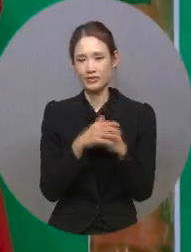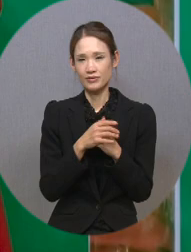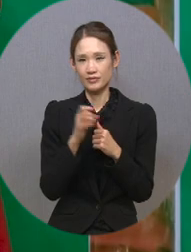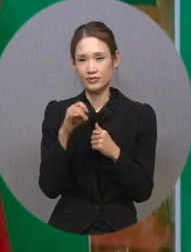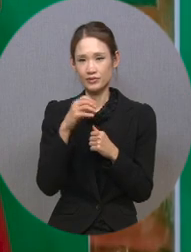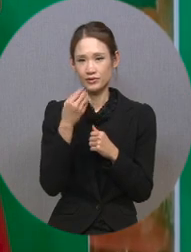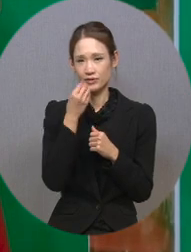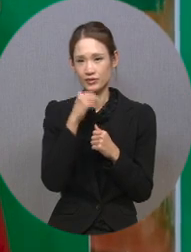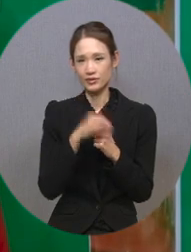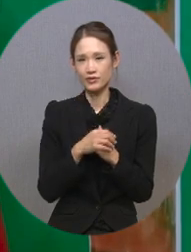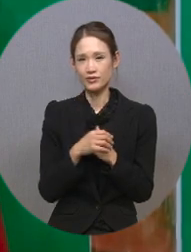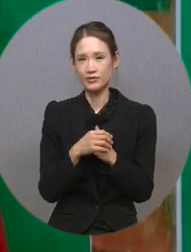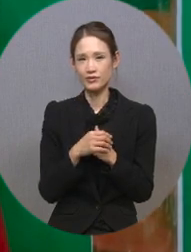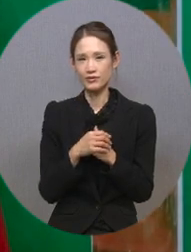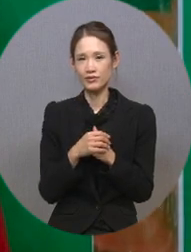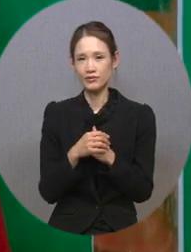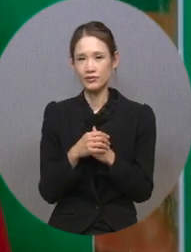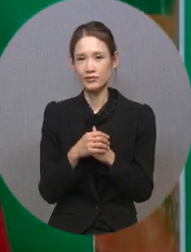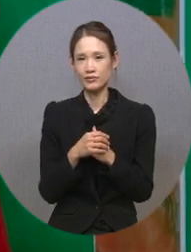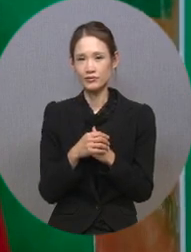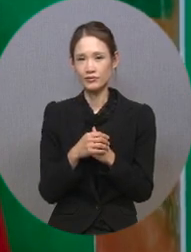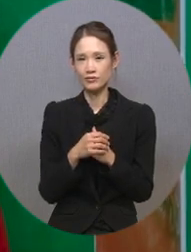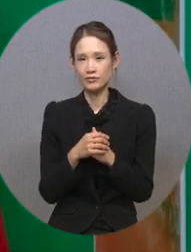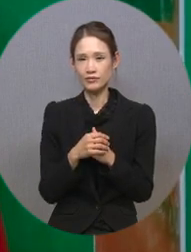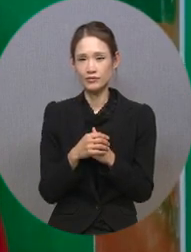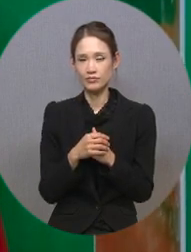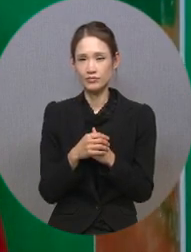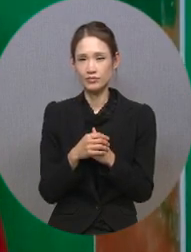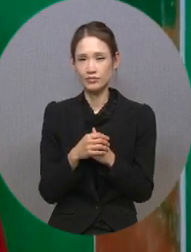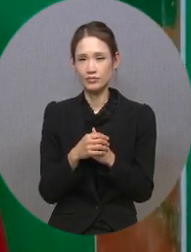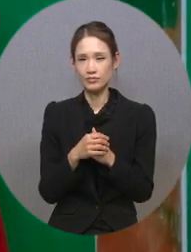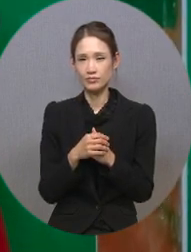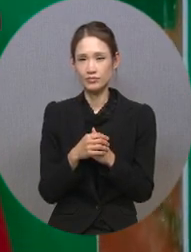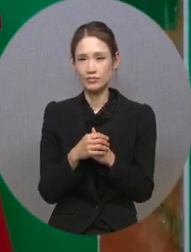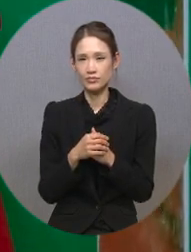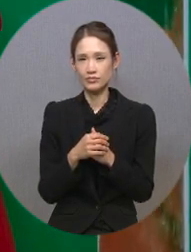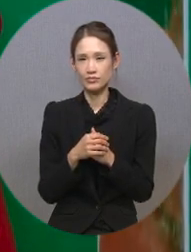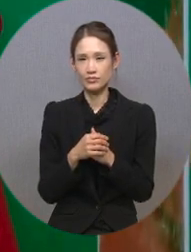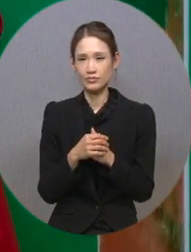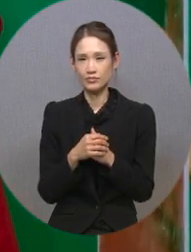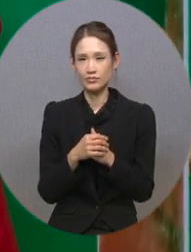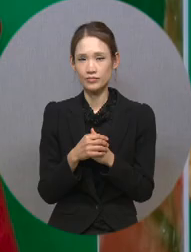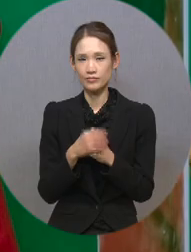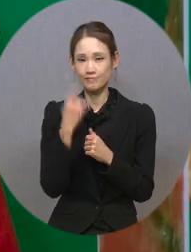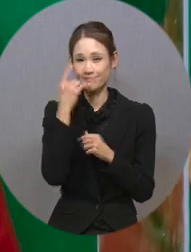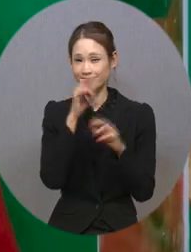쌀에 슉. 아우 이속으로 아우 바로 표정 맞아 표정 맞아.